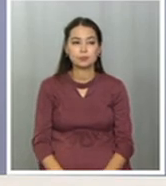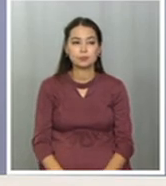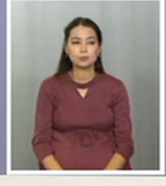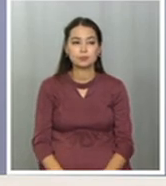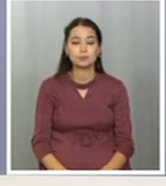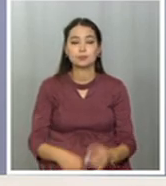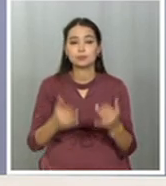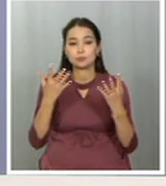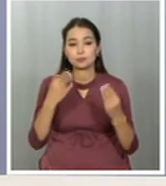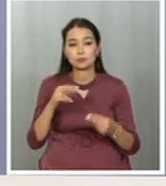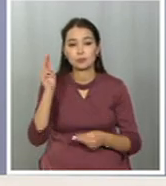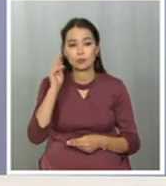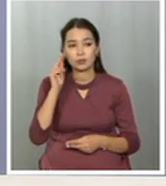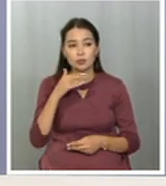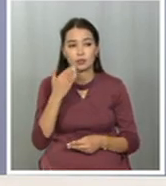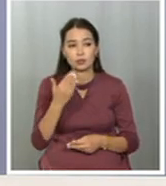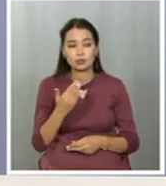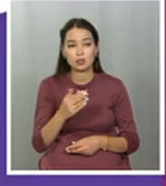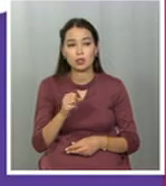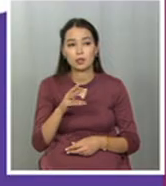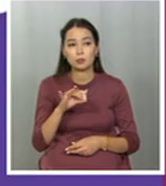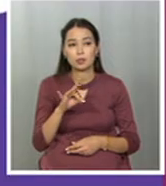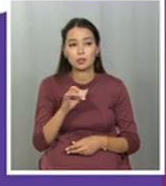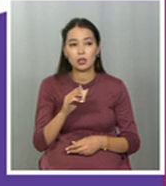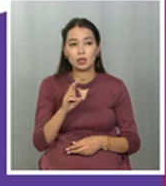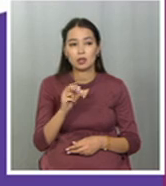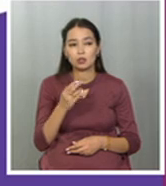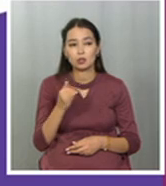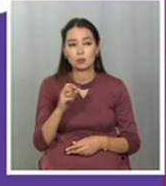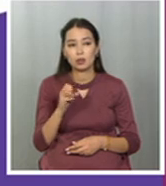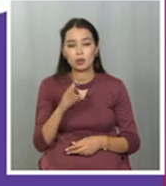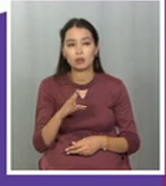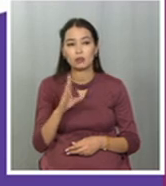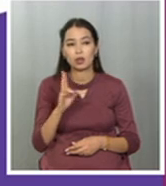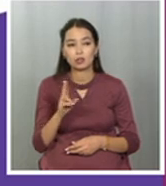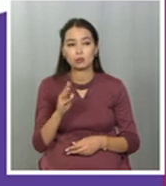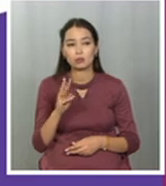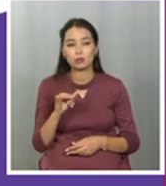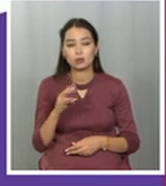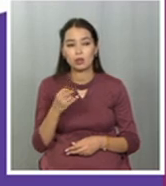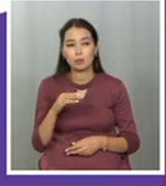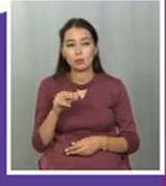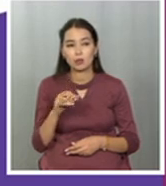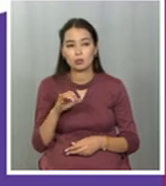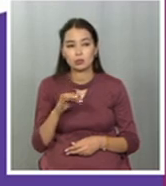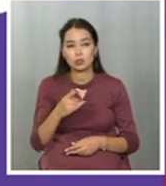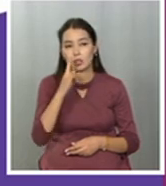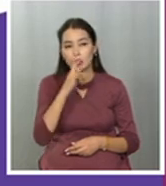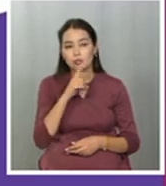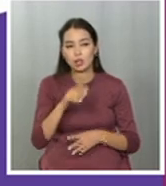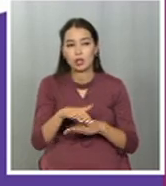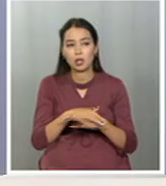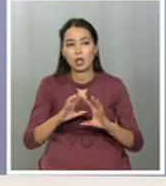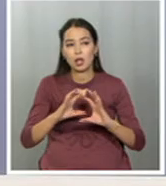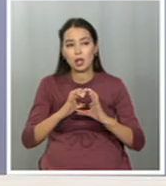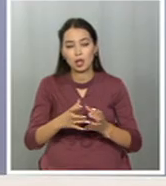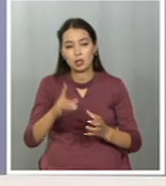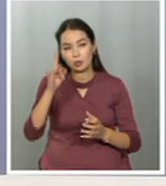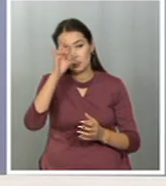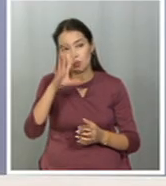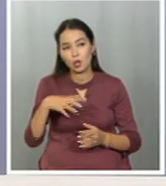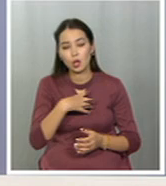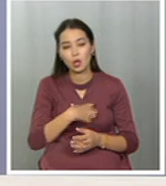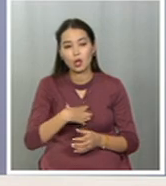Бүгінгі сабақта Әміре Қашаубаев пен Қажымқан Мұңайтпасұлының қазақ халқын әлемге танытудағы рөліне баға